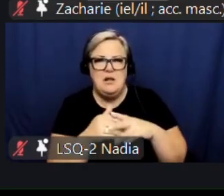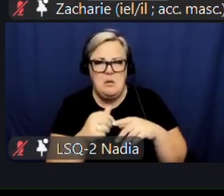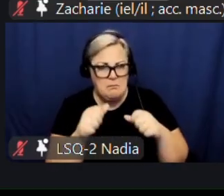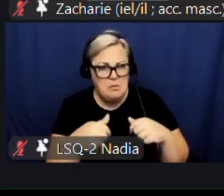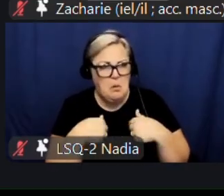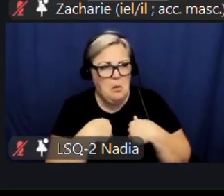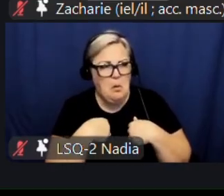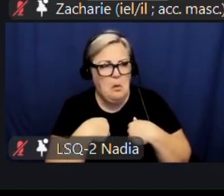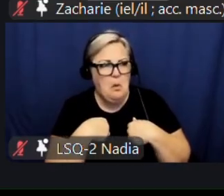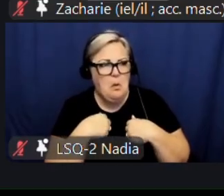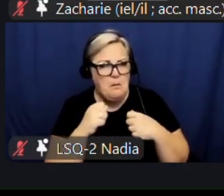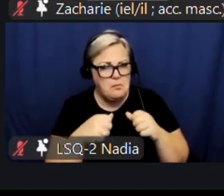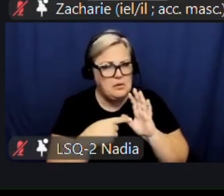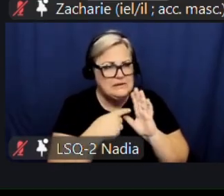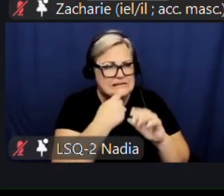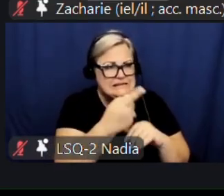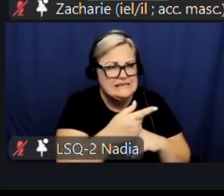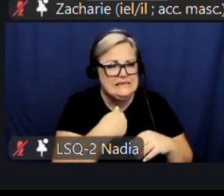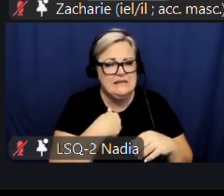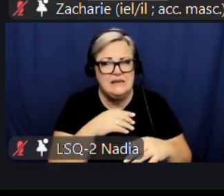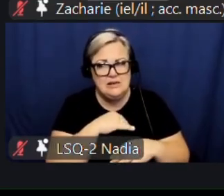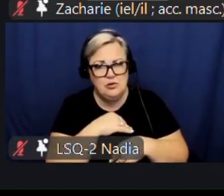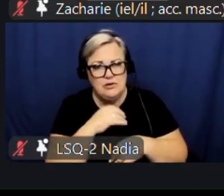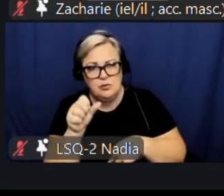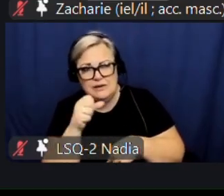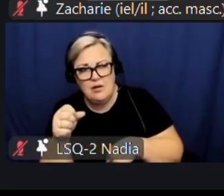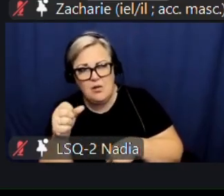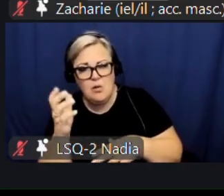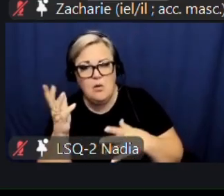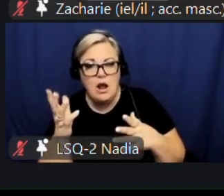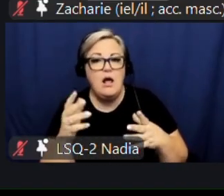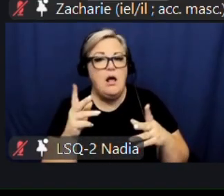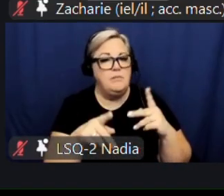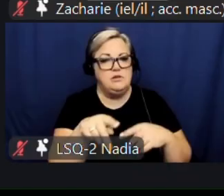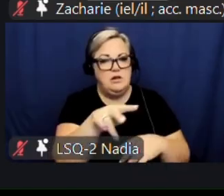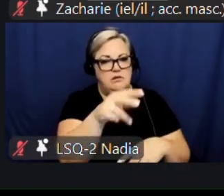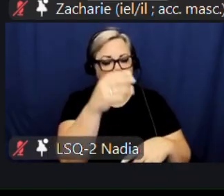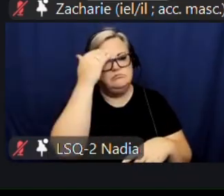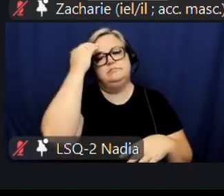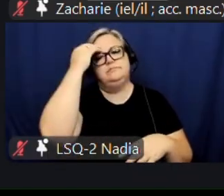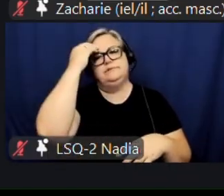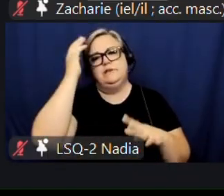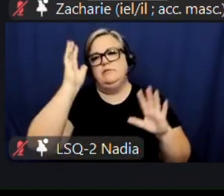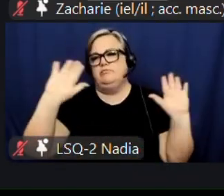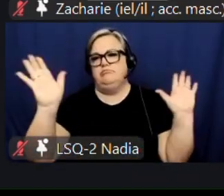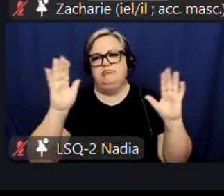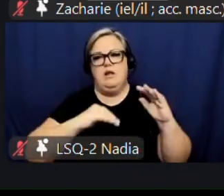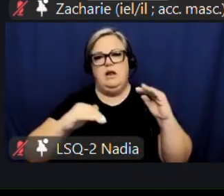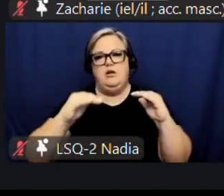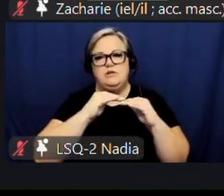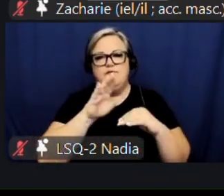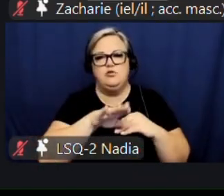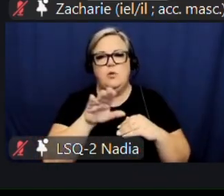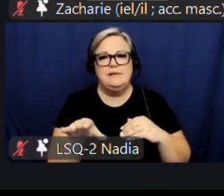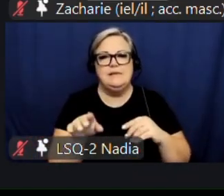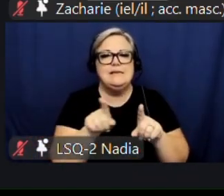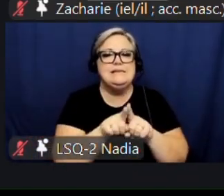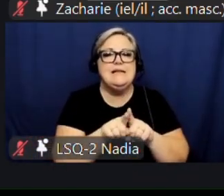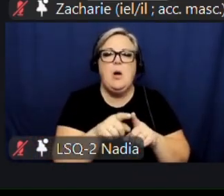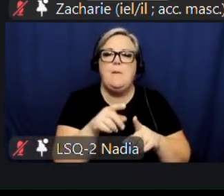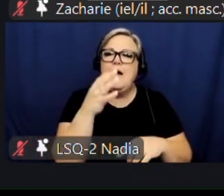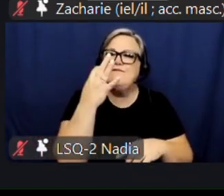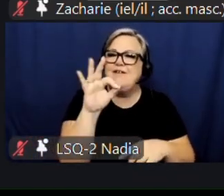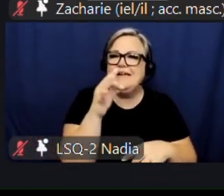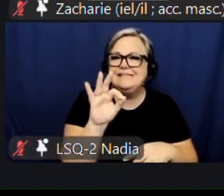peux être moi-même, est-ce que je peux m'afficher, est-ce que je serai en sécurité. Euh, les personnes savent d'emblée qu'il s'agit d'un espace inclusif. C'est comme quand on offre des services en français,